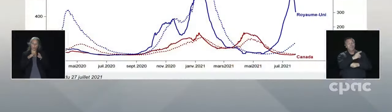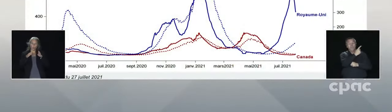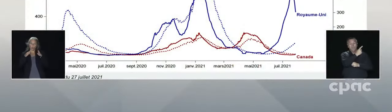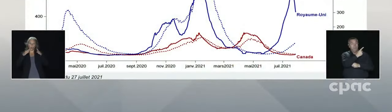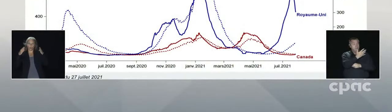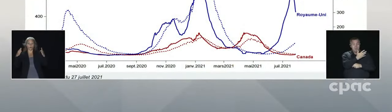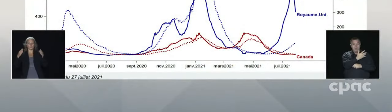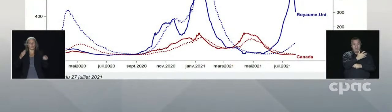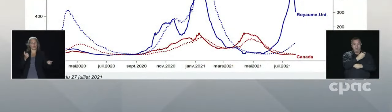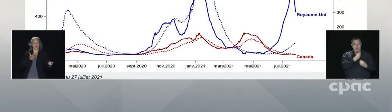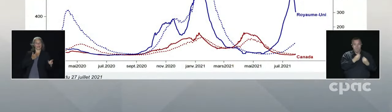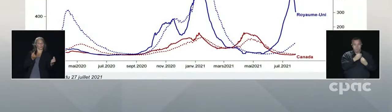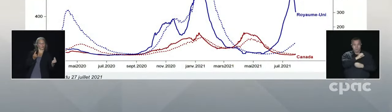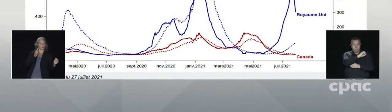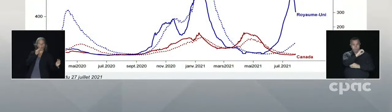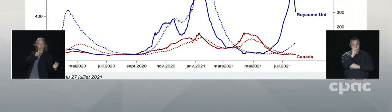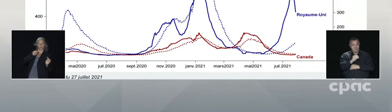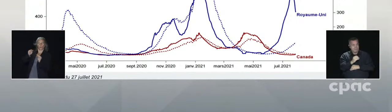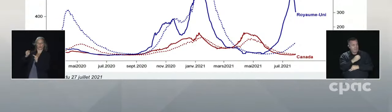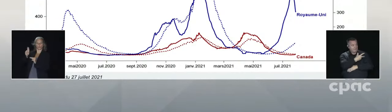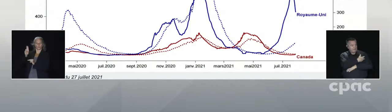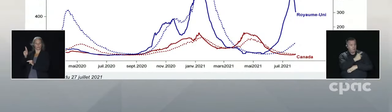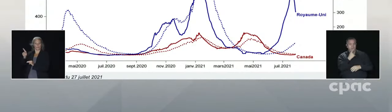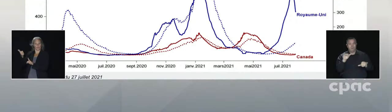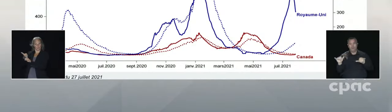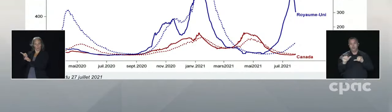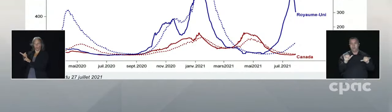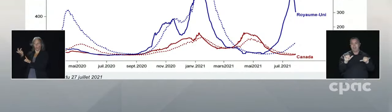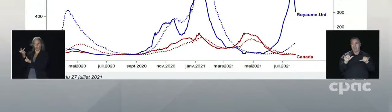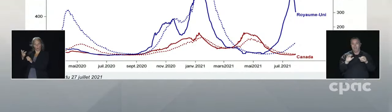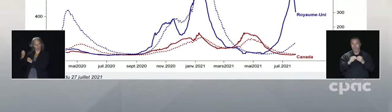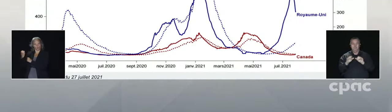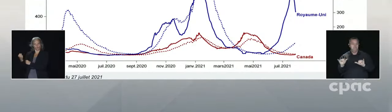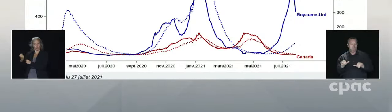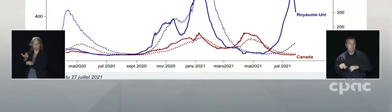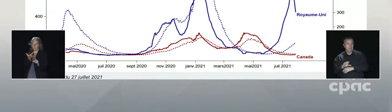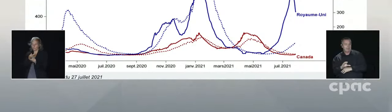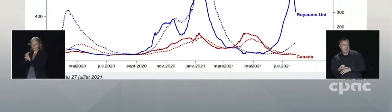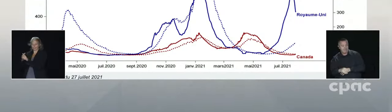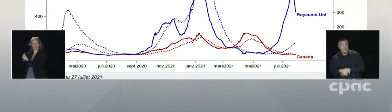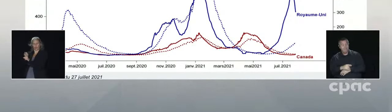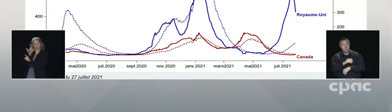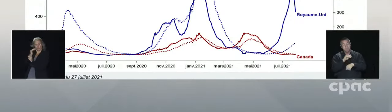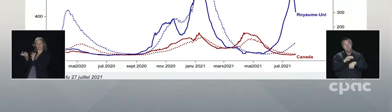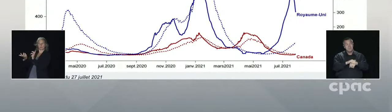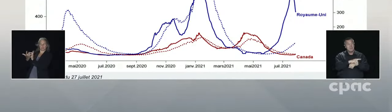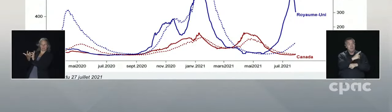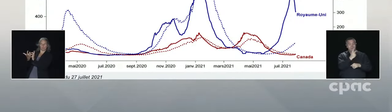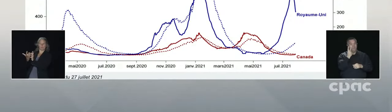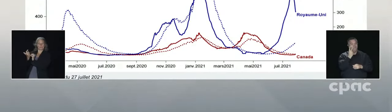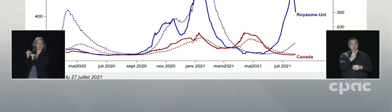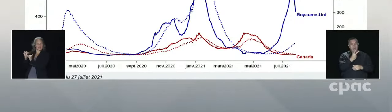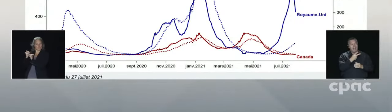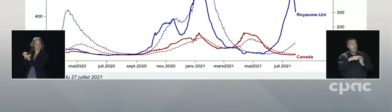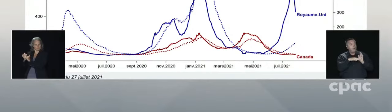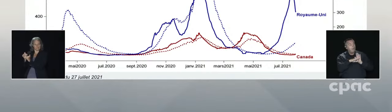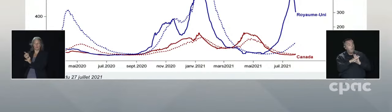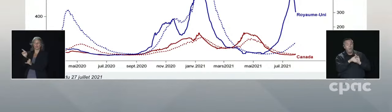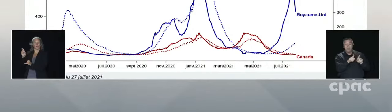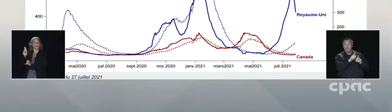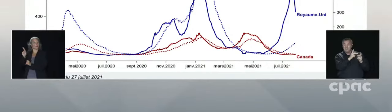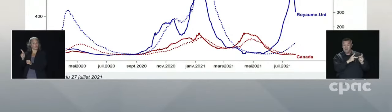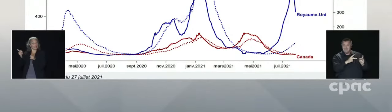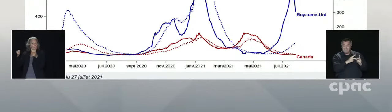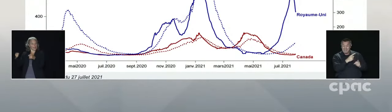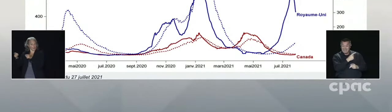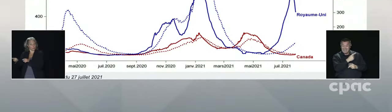des hauts taux de vaccination comparables aux nôtres. Au Royaume-Uni, la trajectoire montre que même les pays